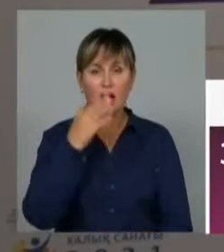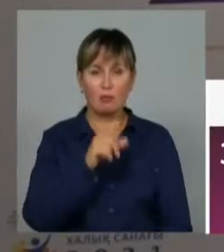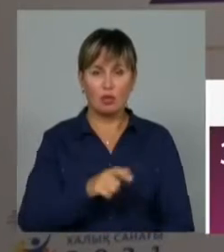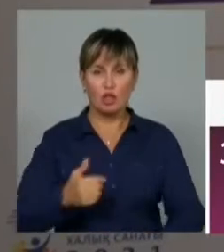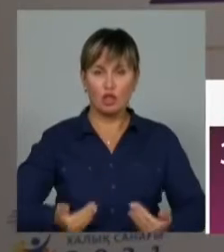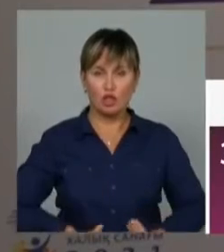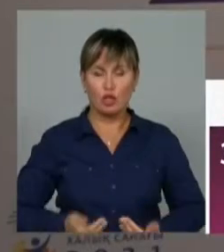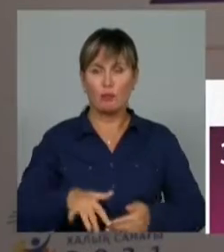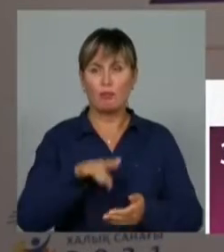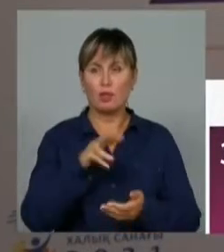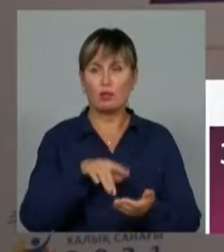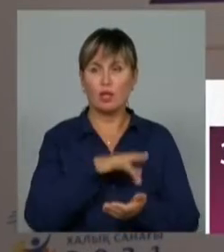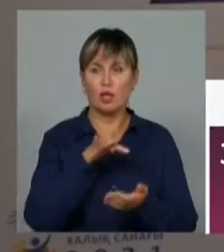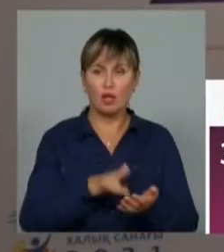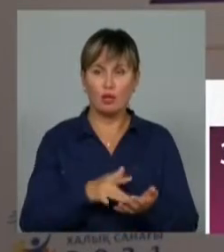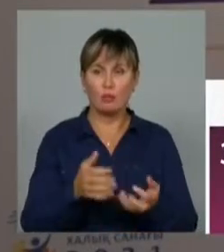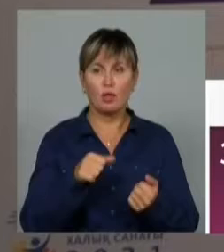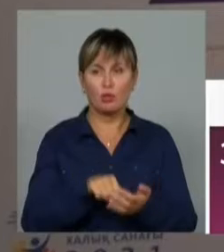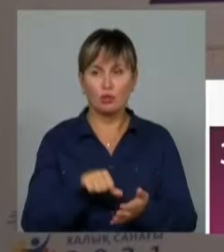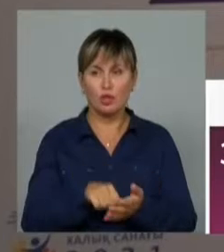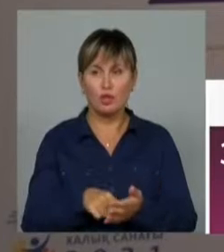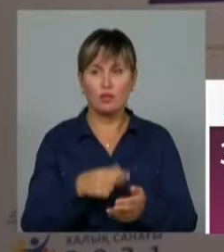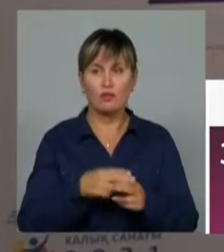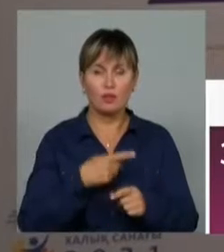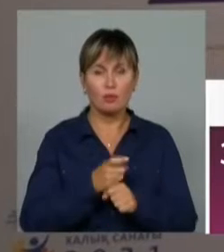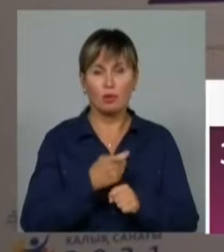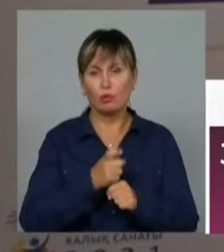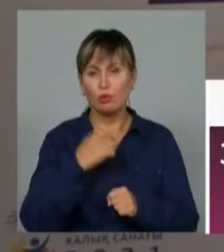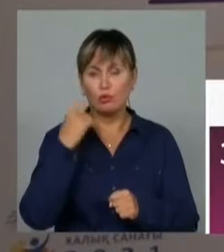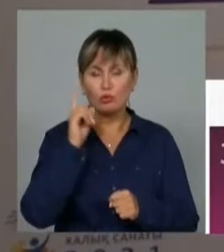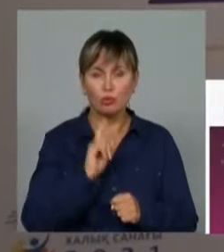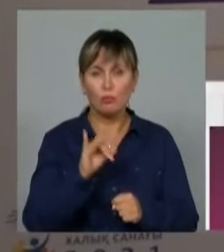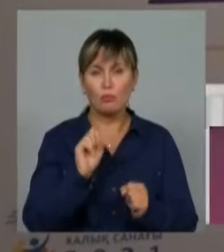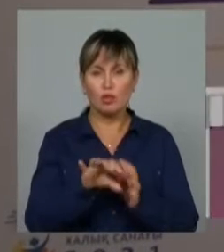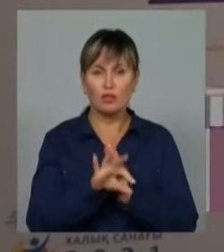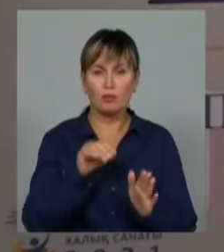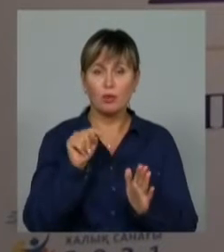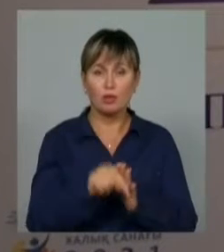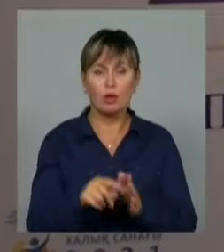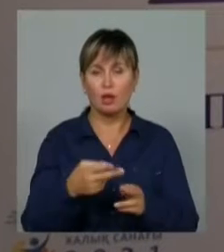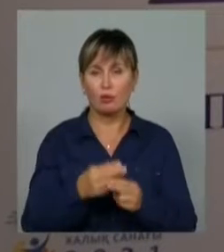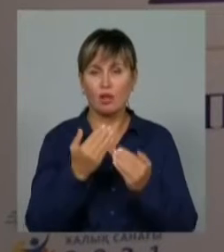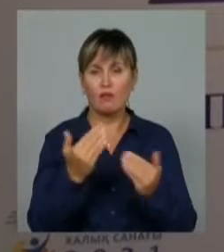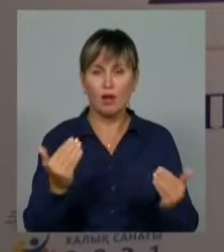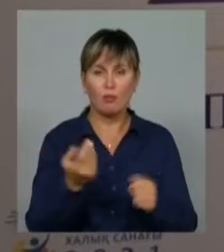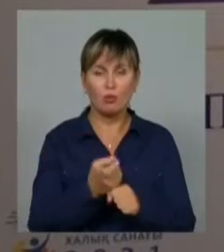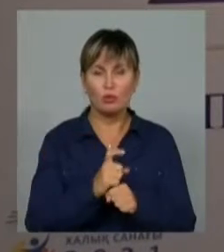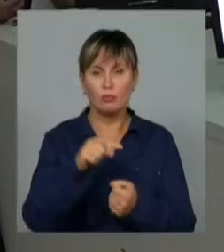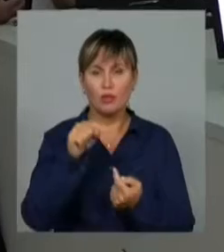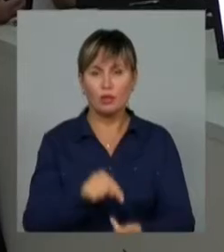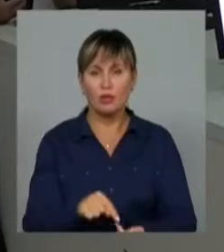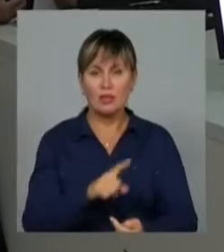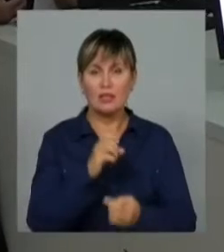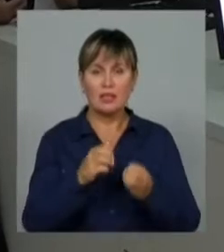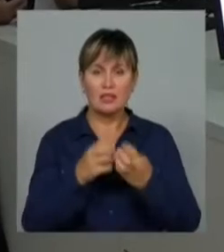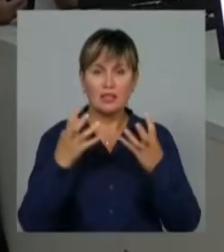жителей Медеуского района принять участие. В этом году это очень удобно, и можно выбрать тот способ, который вам больше подходит. За